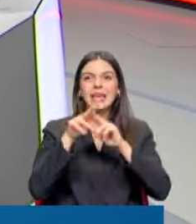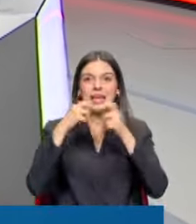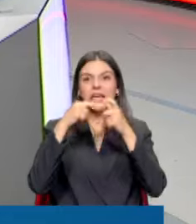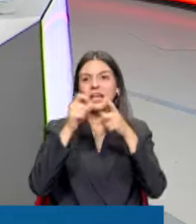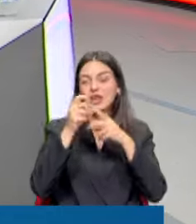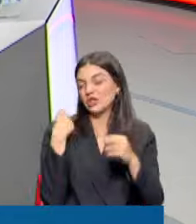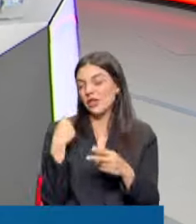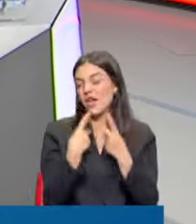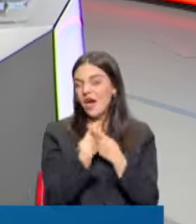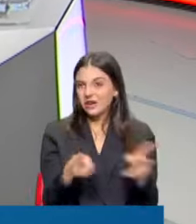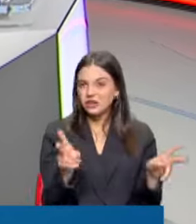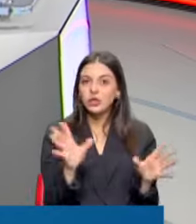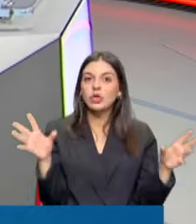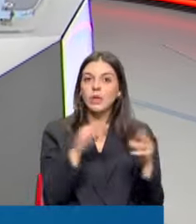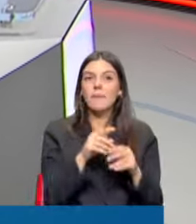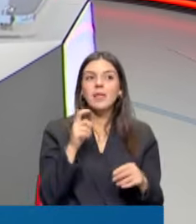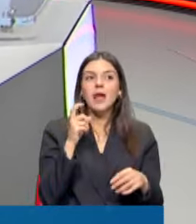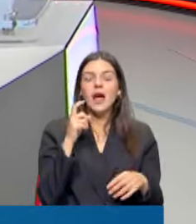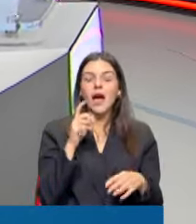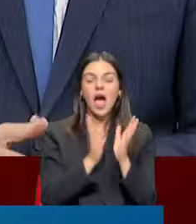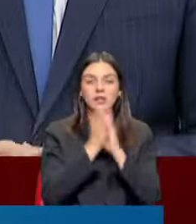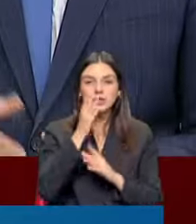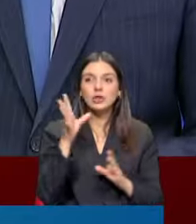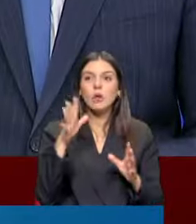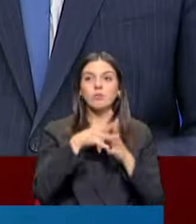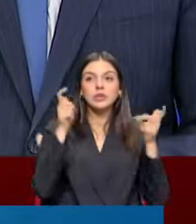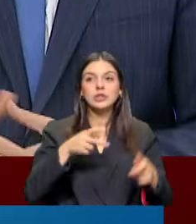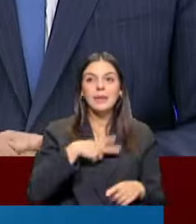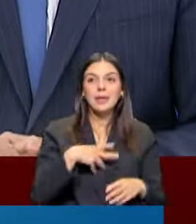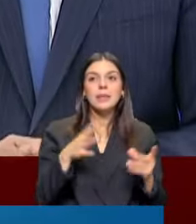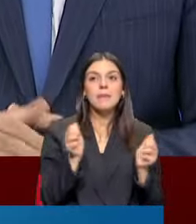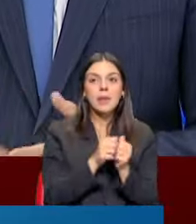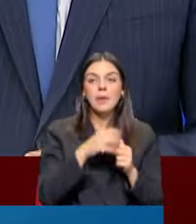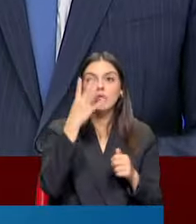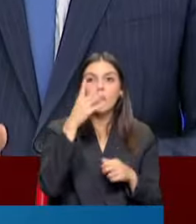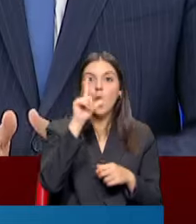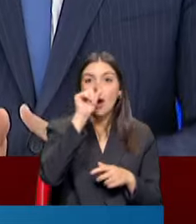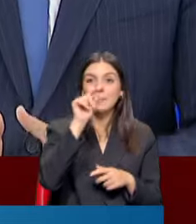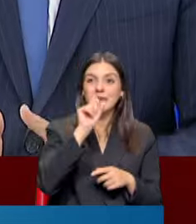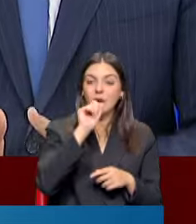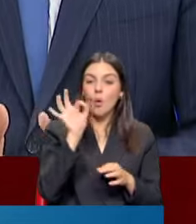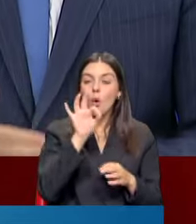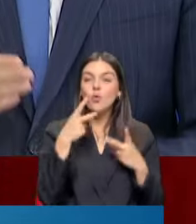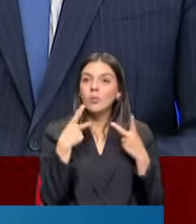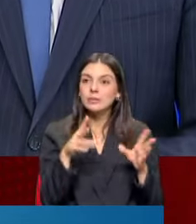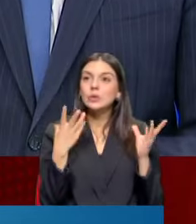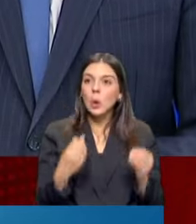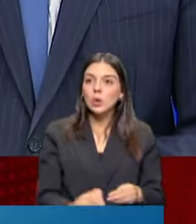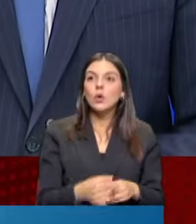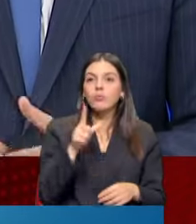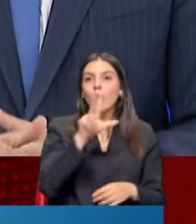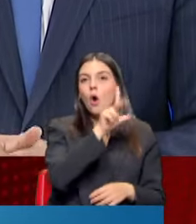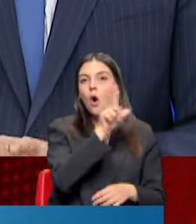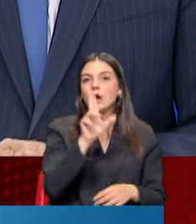olacağız. Toplamda Ataşehir'de Büyükşehir Belediye'mizle birlikte 11 kreşimiz olmuş oluyor. Hedefimiz süreçte bunu